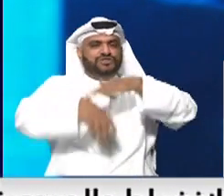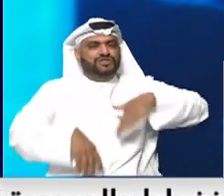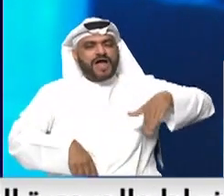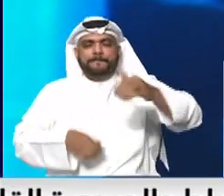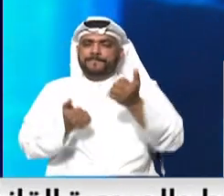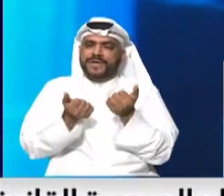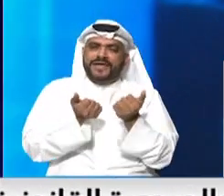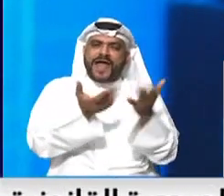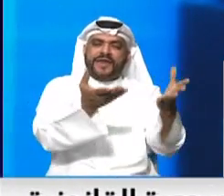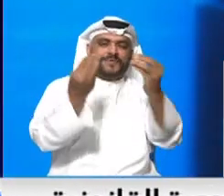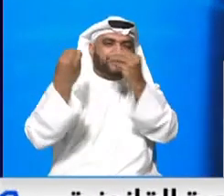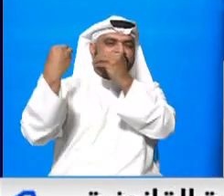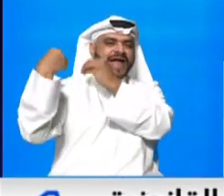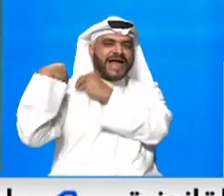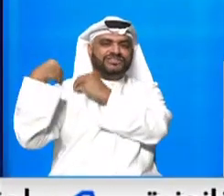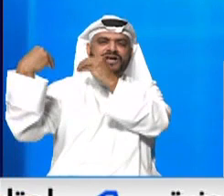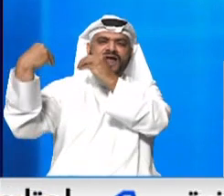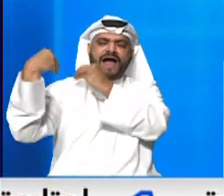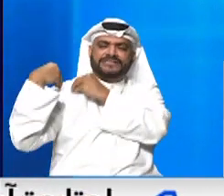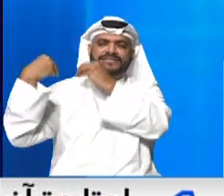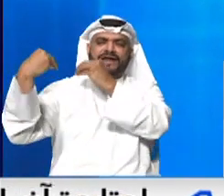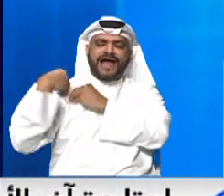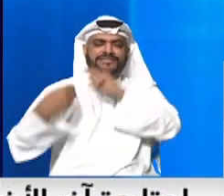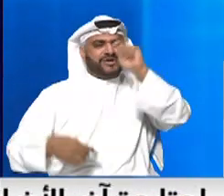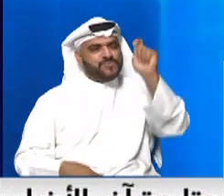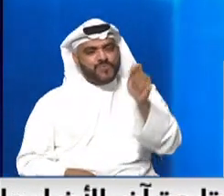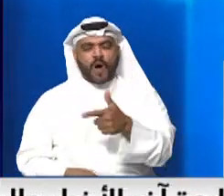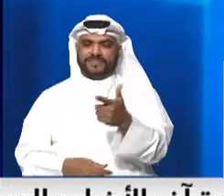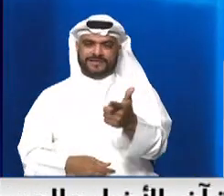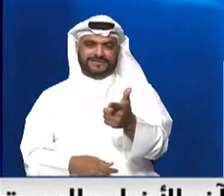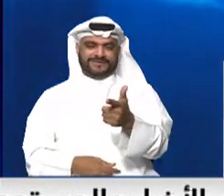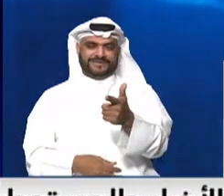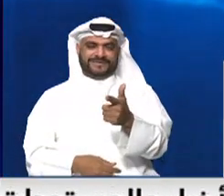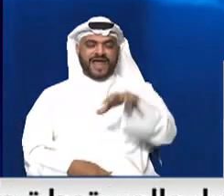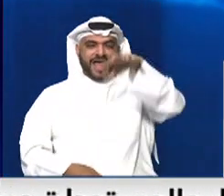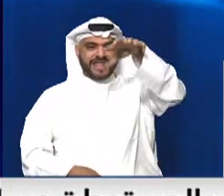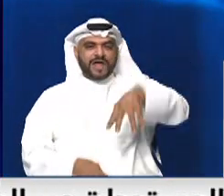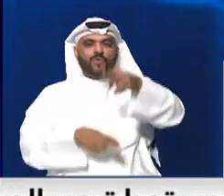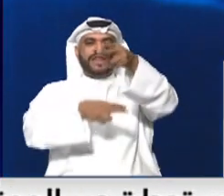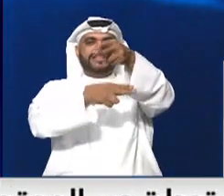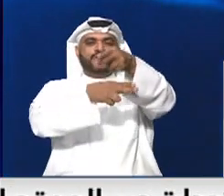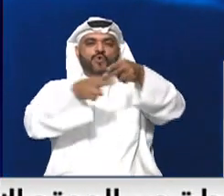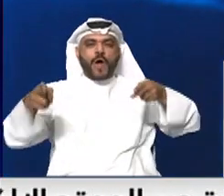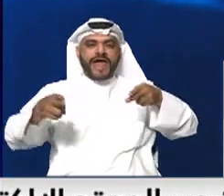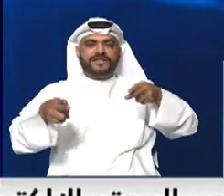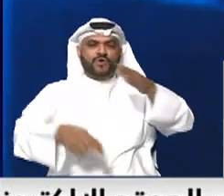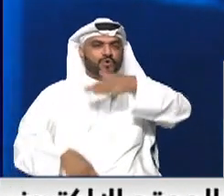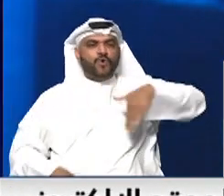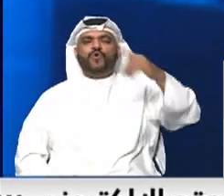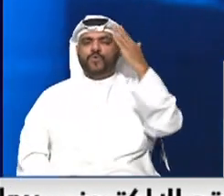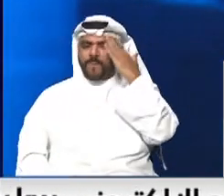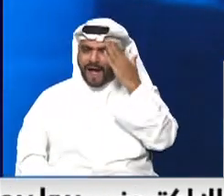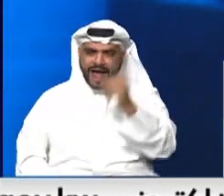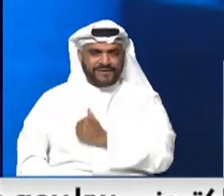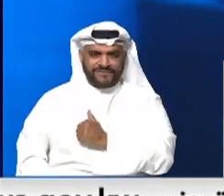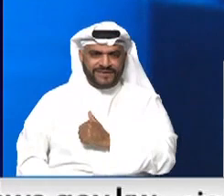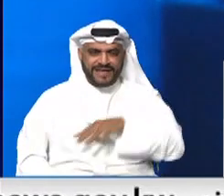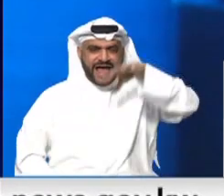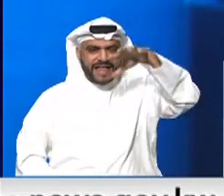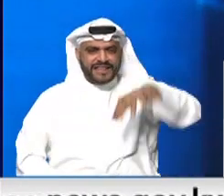الجهات الحكومية والقطاع الخاص والمواطنين ليس غريب. ودولة الكويت وهي بلد الإنسانية،